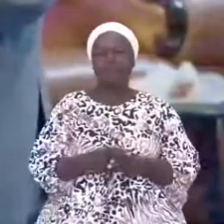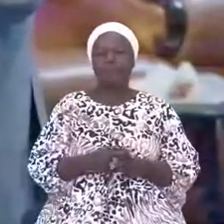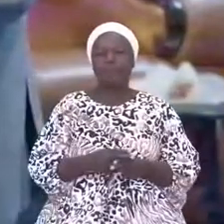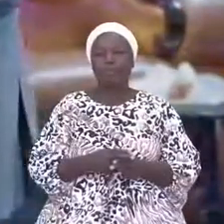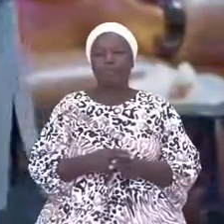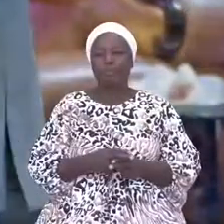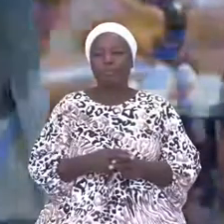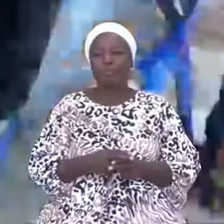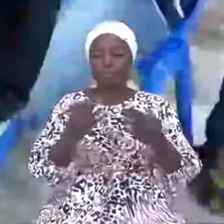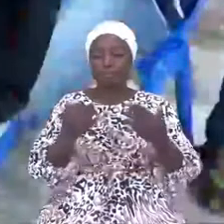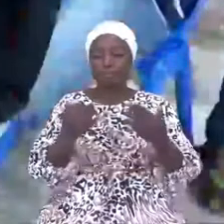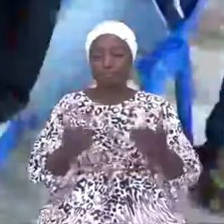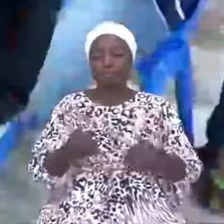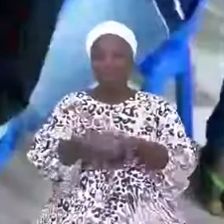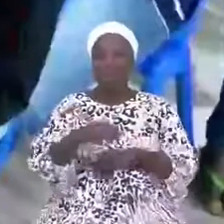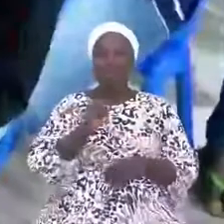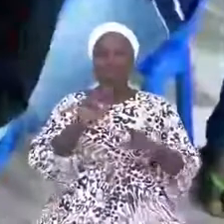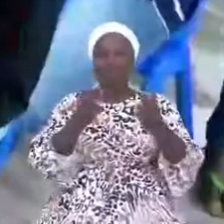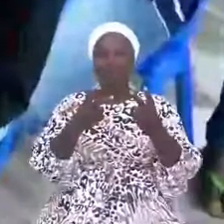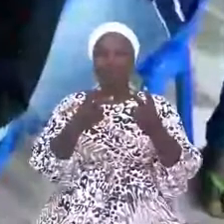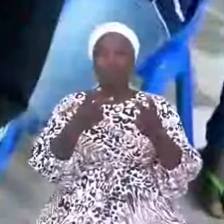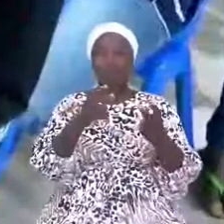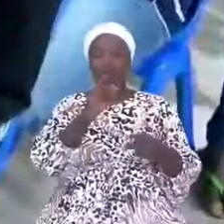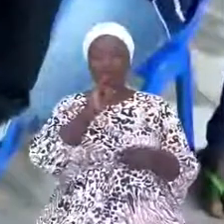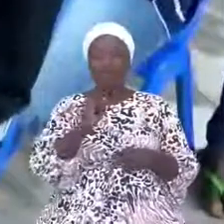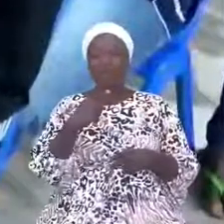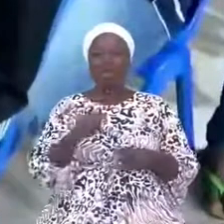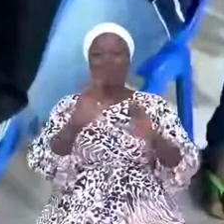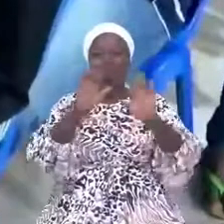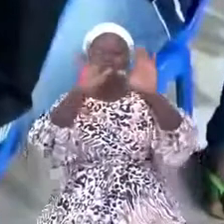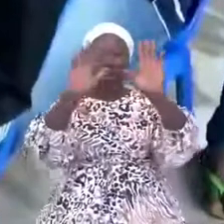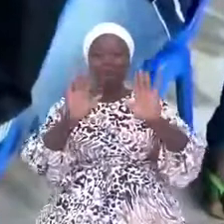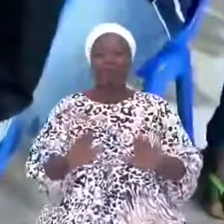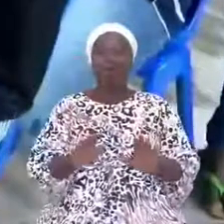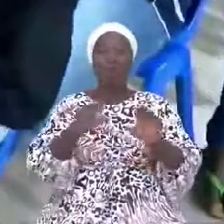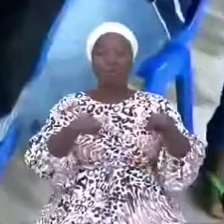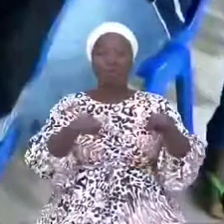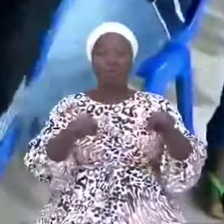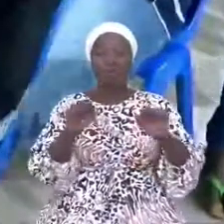va te toucher ce soir au nom de Jésus. Ce soir, nous parlons